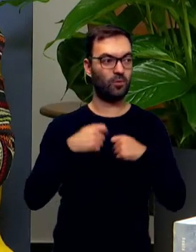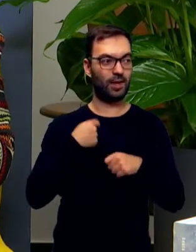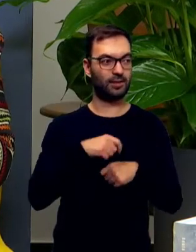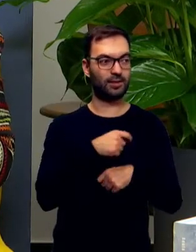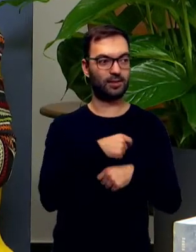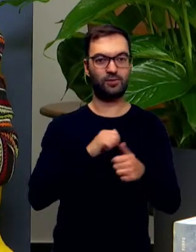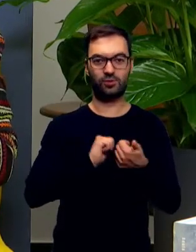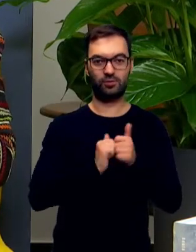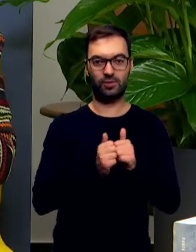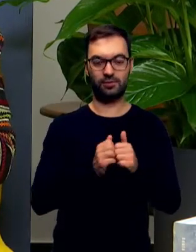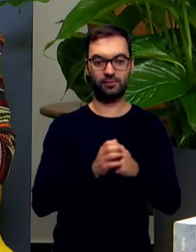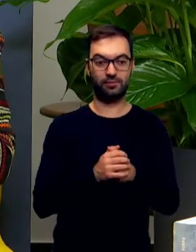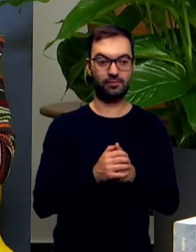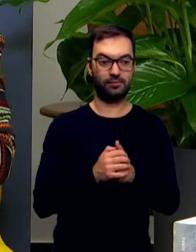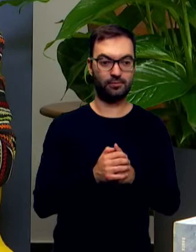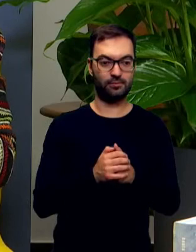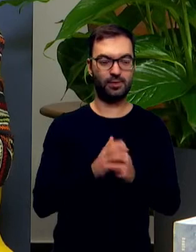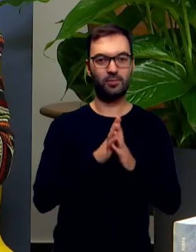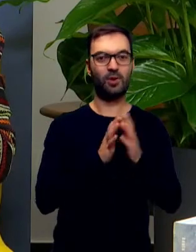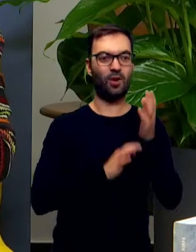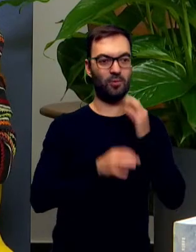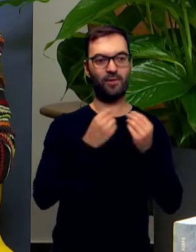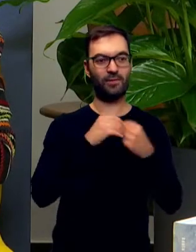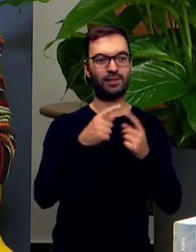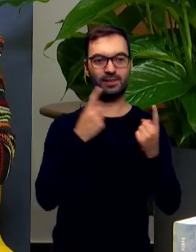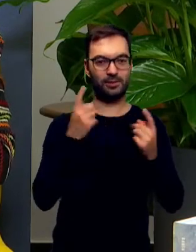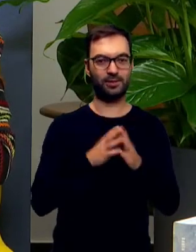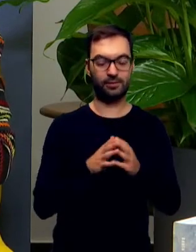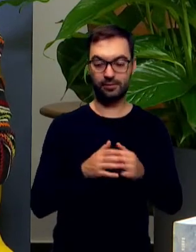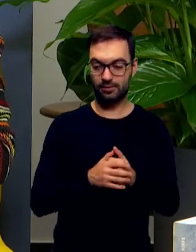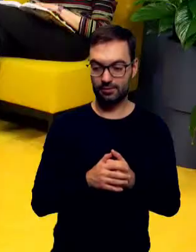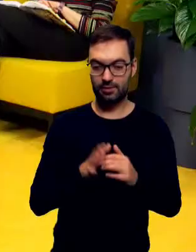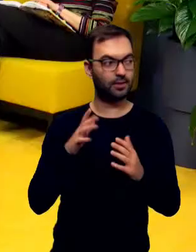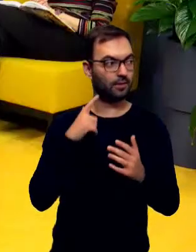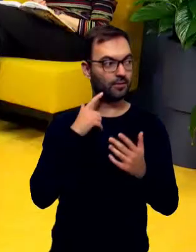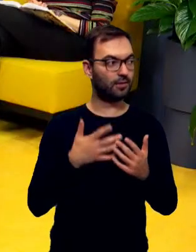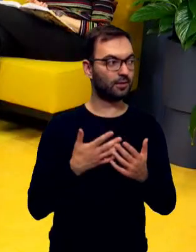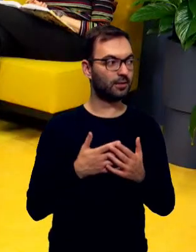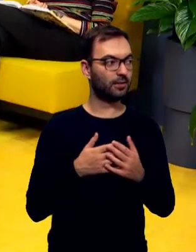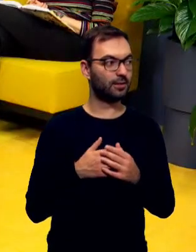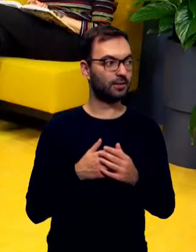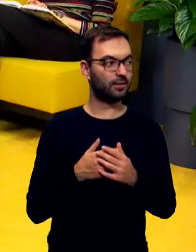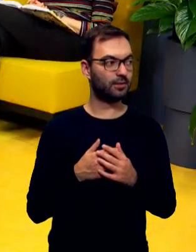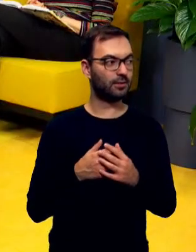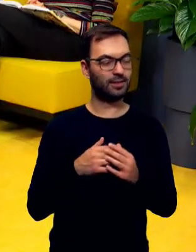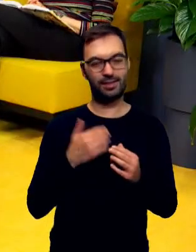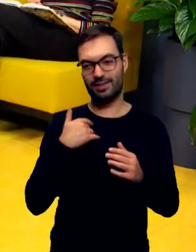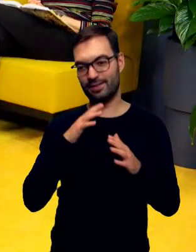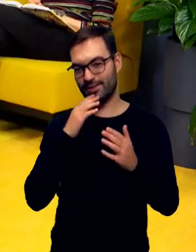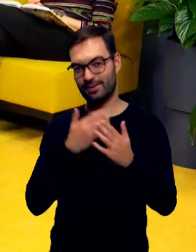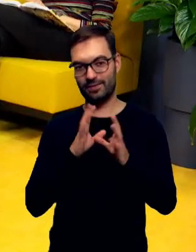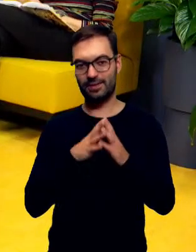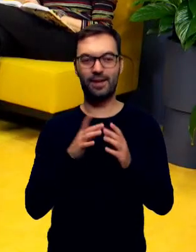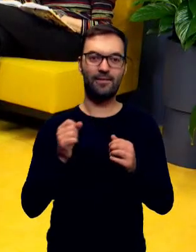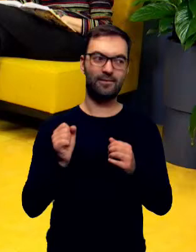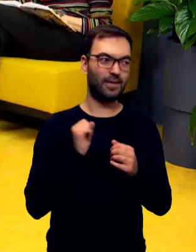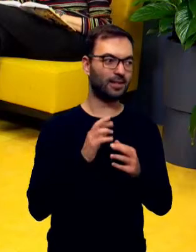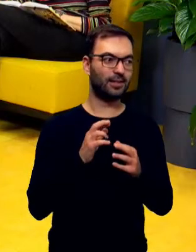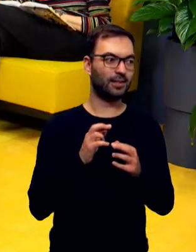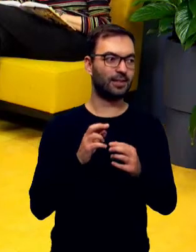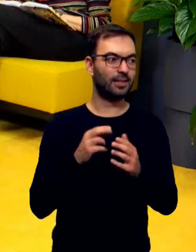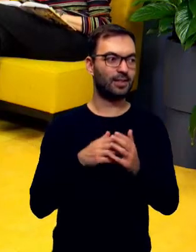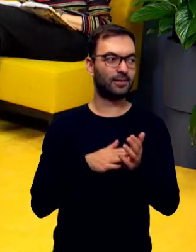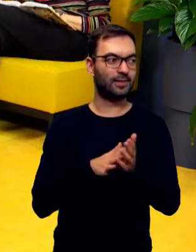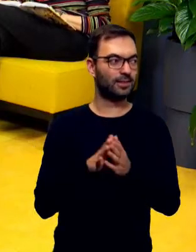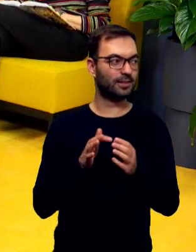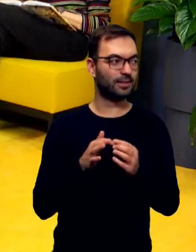taką sportową. Proszę opowiedzieć trochę o tym. Właśnie chciałabym, żeby już tak nie zdradzać może wszystkiego. Aha, to jest fajna opowieść. Tak,